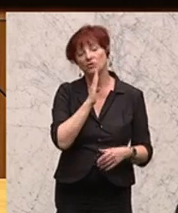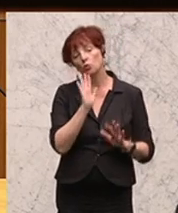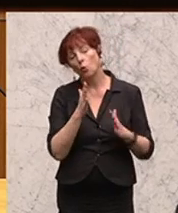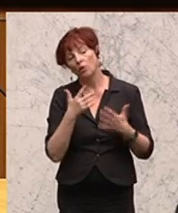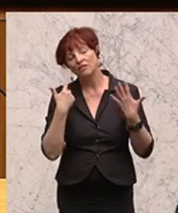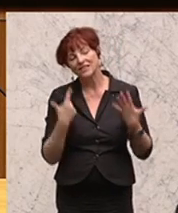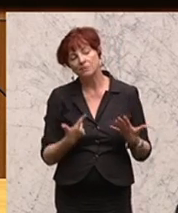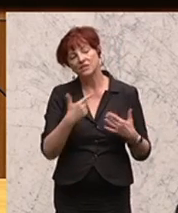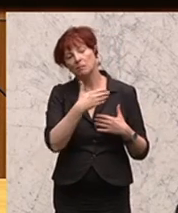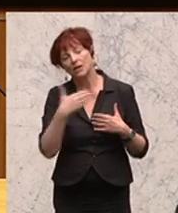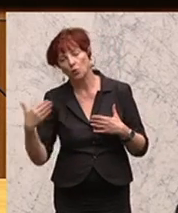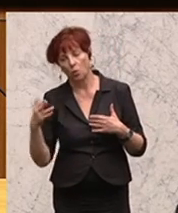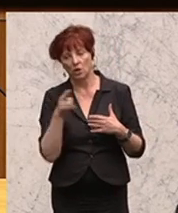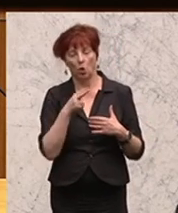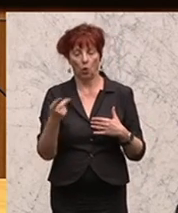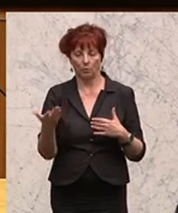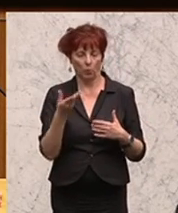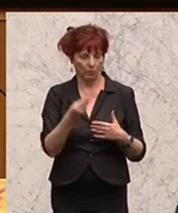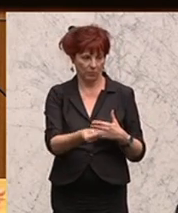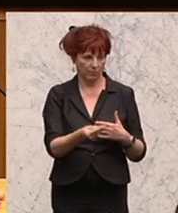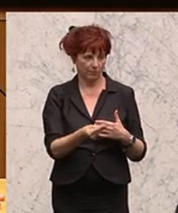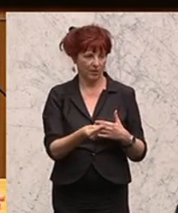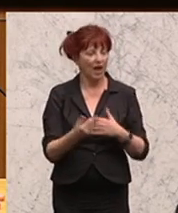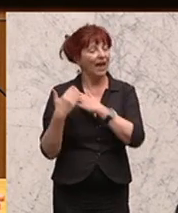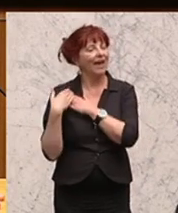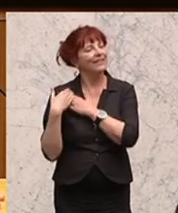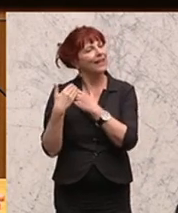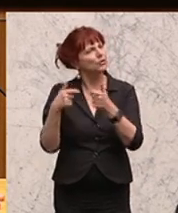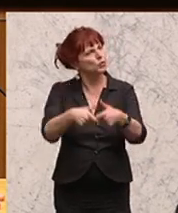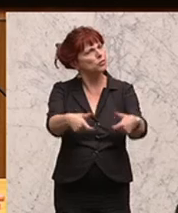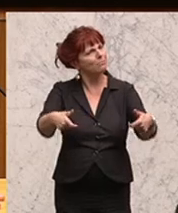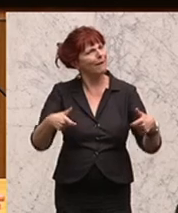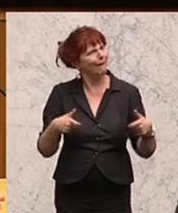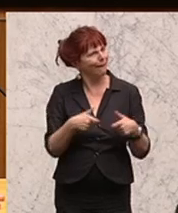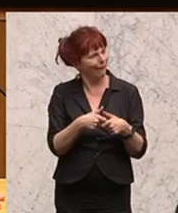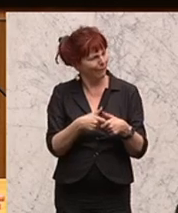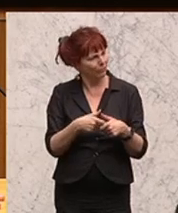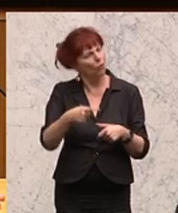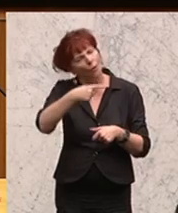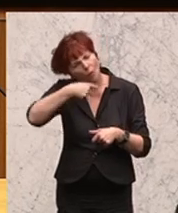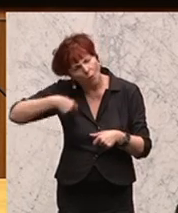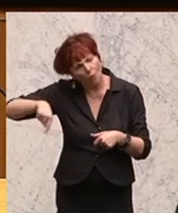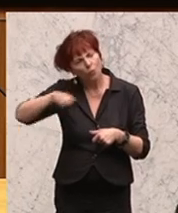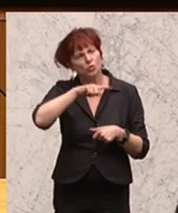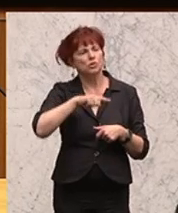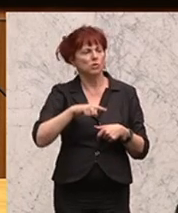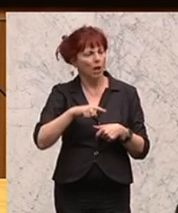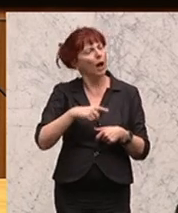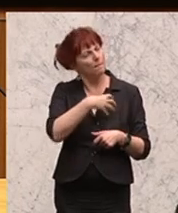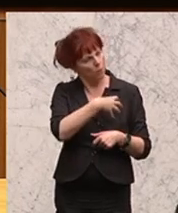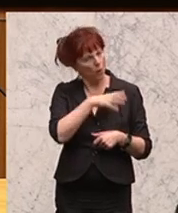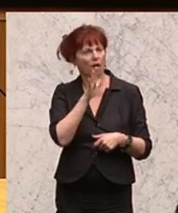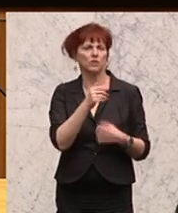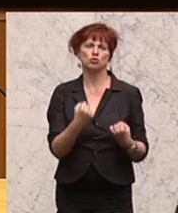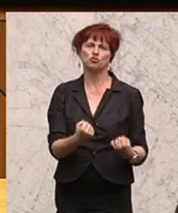Millionen Euro zugute. Das Entlastungspaket, um das zusammenzufassen, werden unsere Bürgerinnen und Bürger massiv